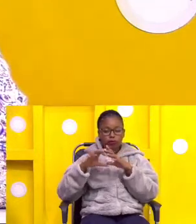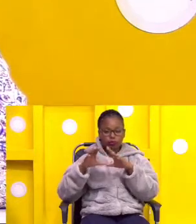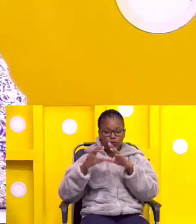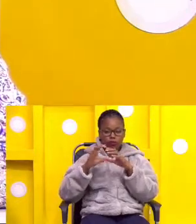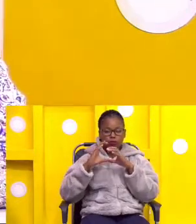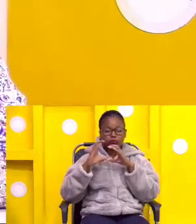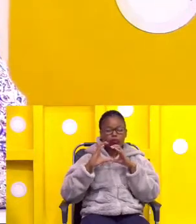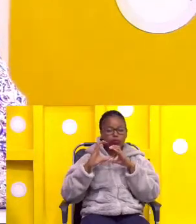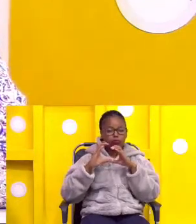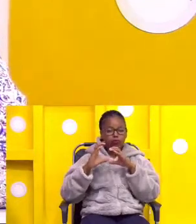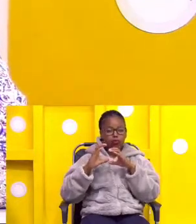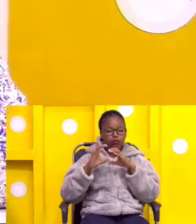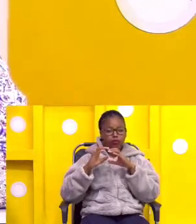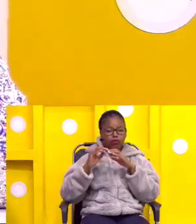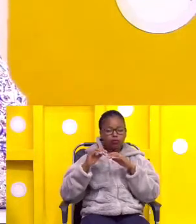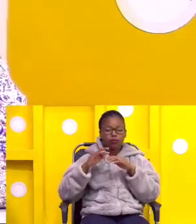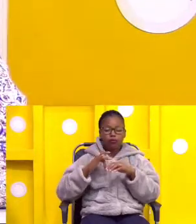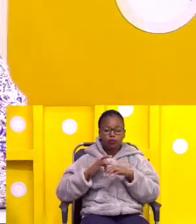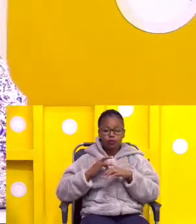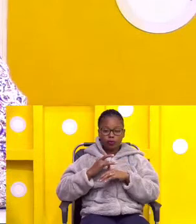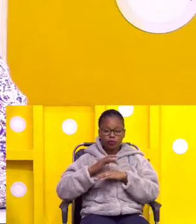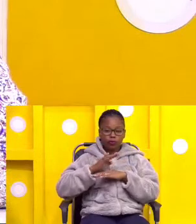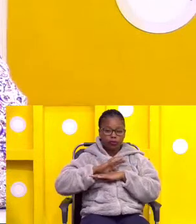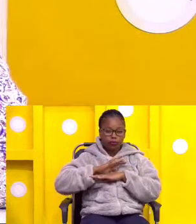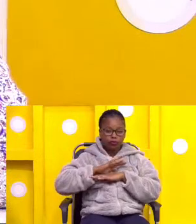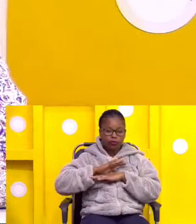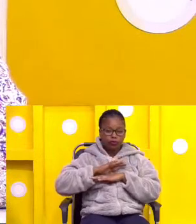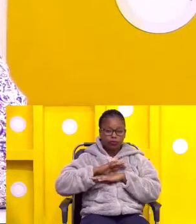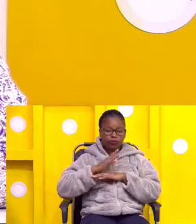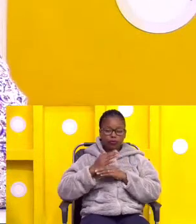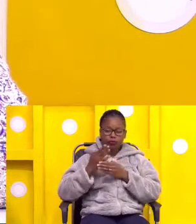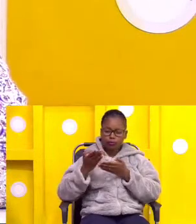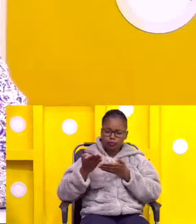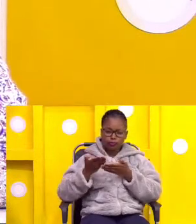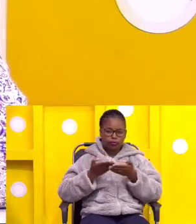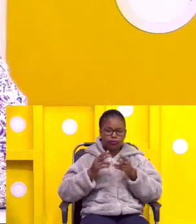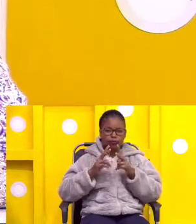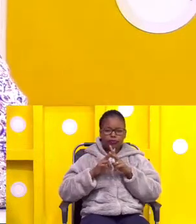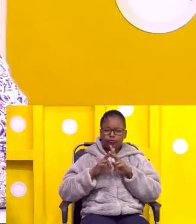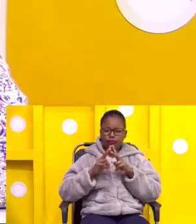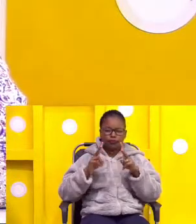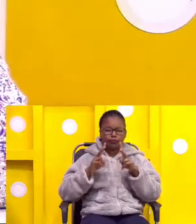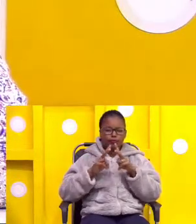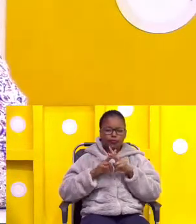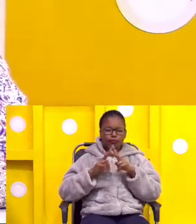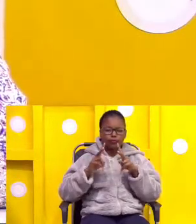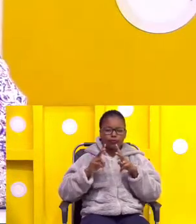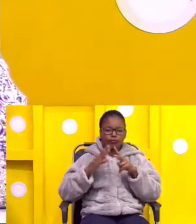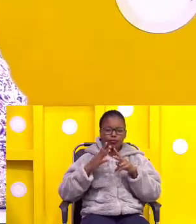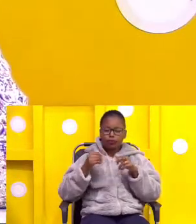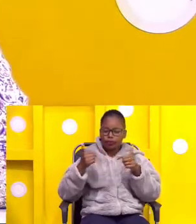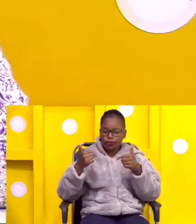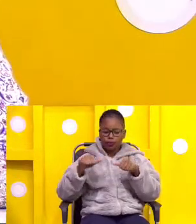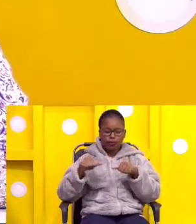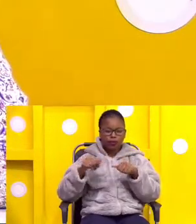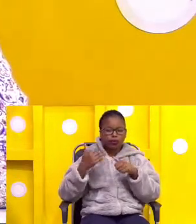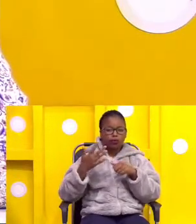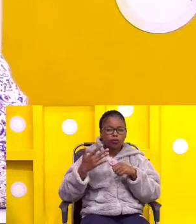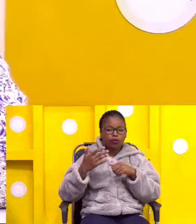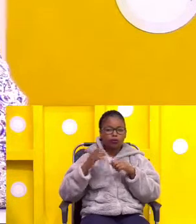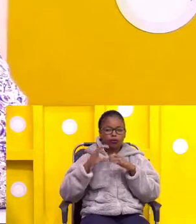karatwarithia nayo, ũigue ũiganĩire na wĩ karibu sana sana sana. Na ũngĩgĩa na ũndũ o wothe, nĩ